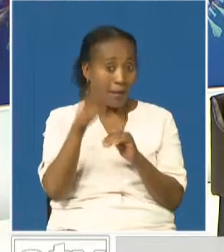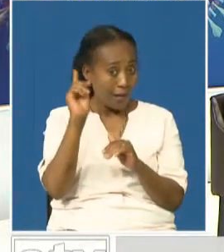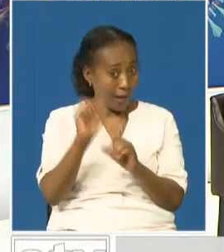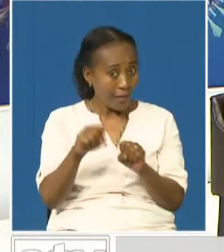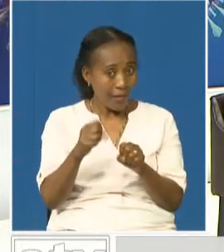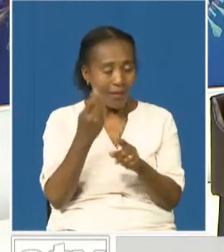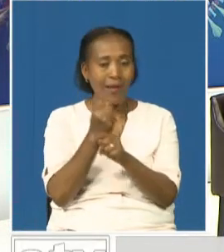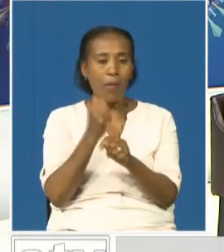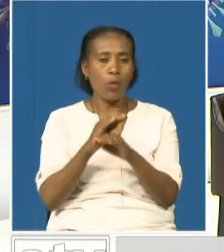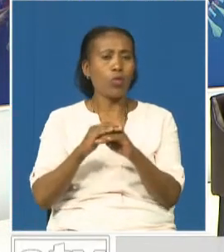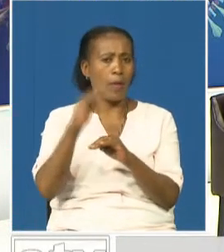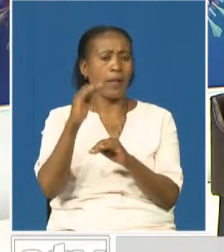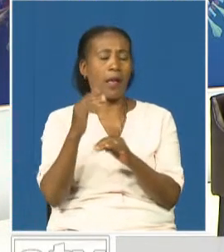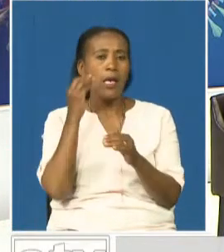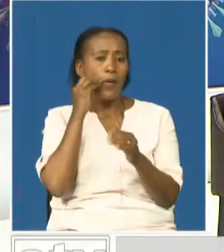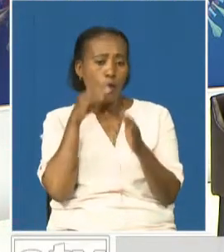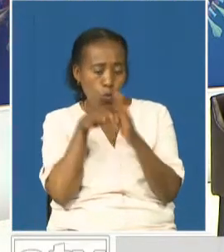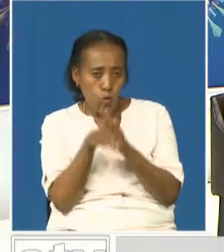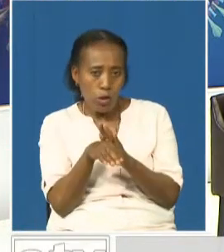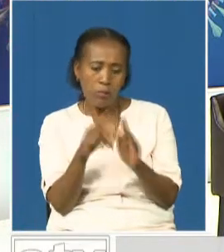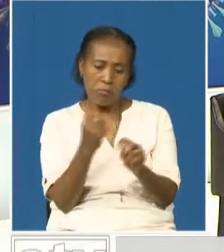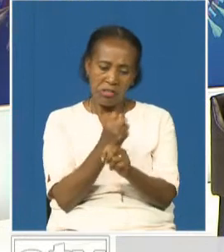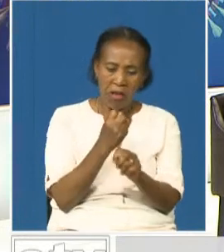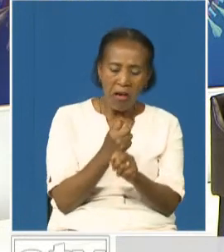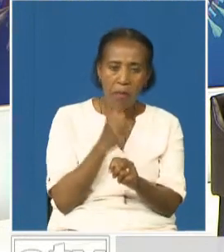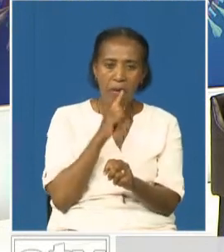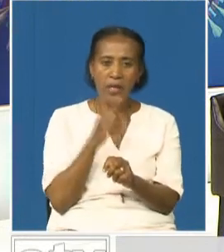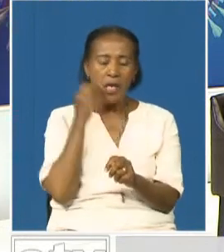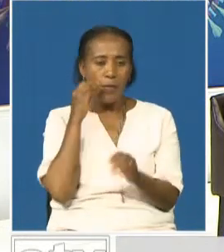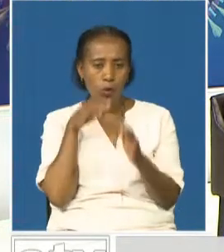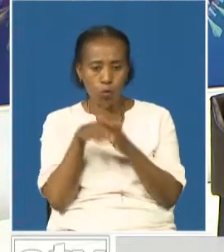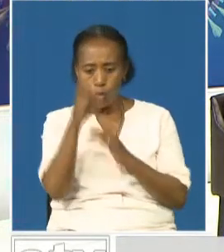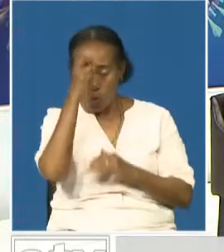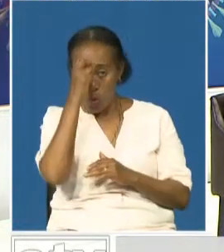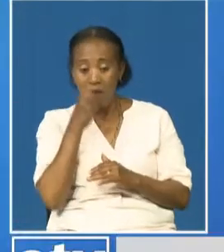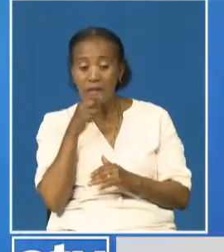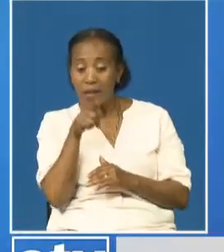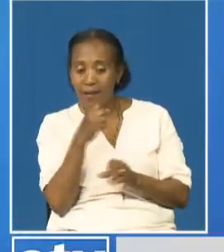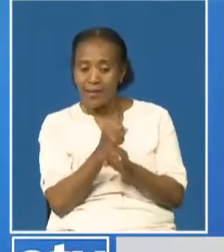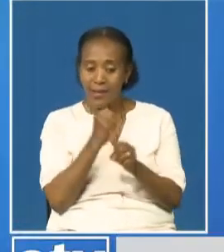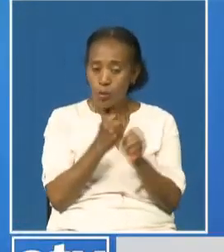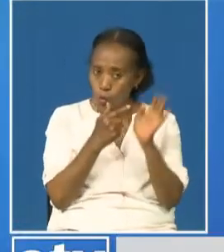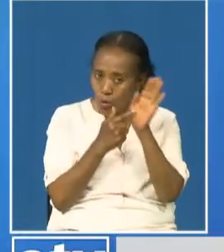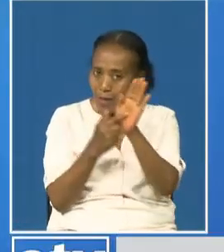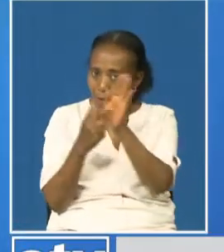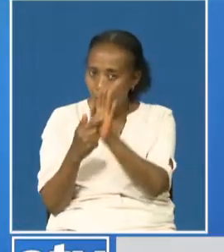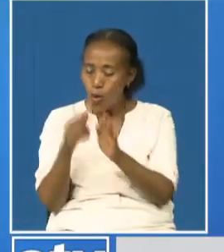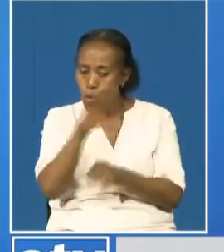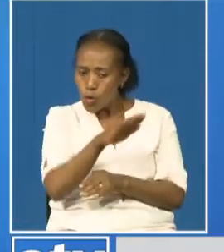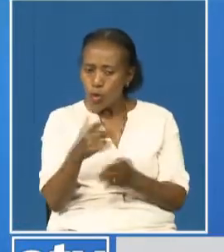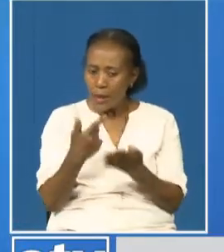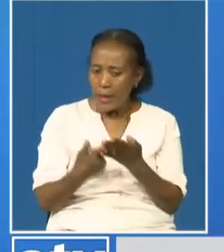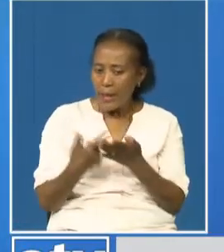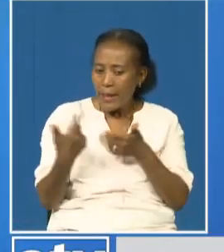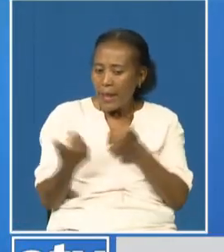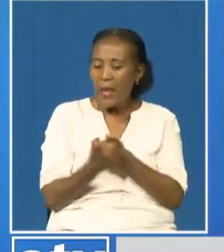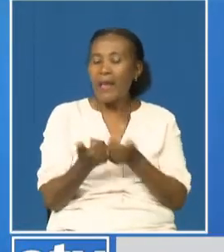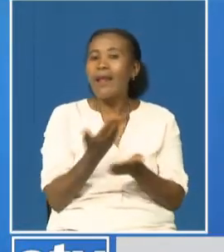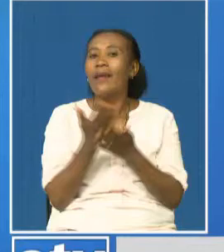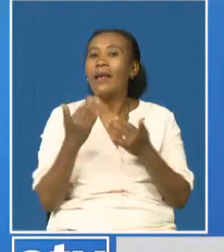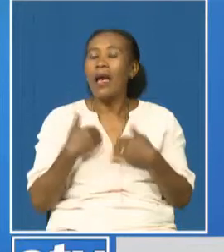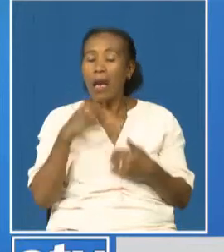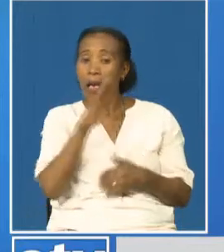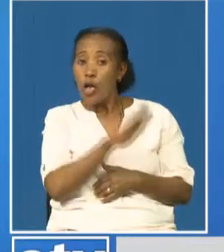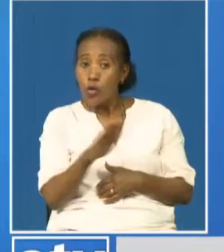ተግባሩ ይበልጣል ይበልጣል። ቤት ውስጥም ሲተገበር ቤት ውስጥም ወላጆች ያንን እየሰሩ ሲያሳዩ ልጆችም ይህንን የመከተል ነገር